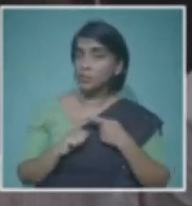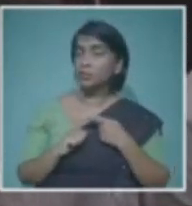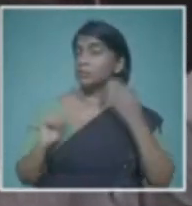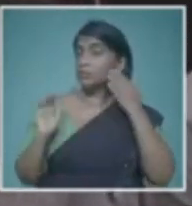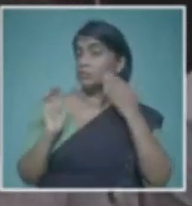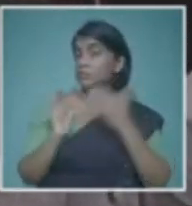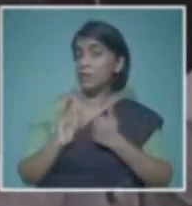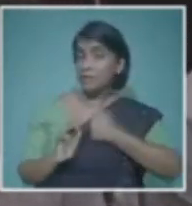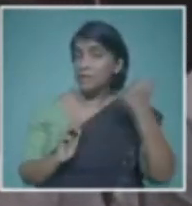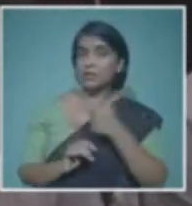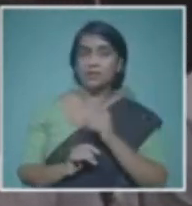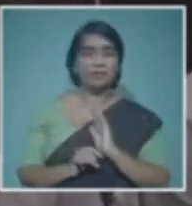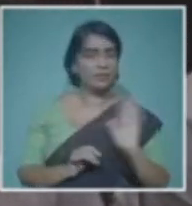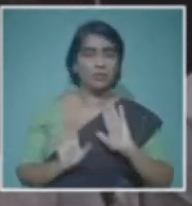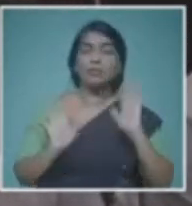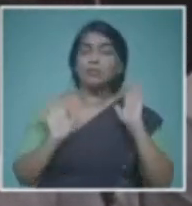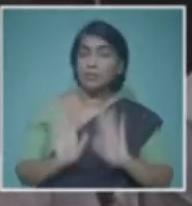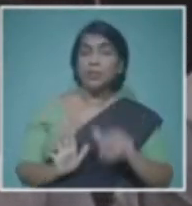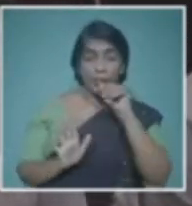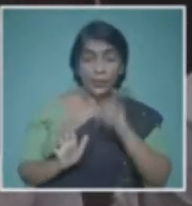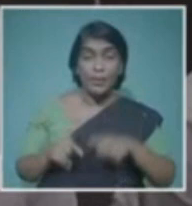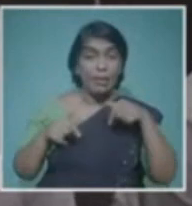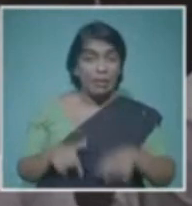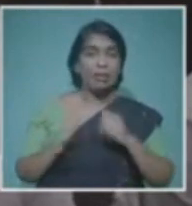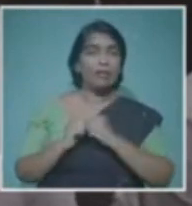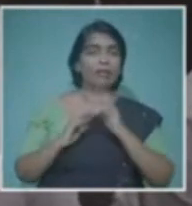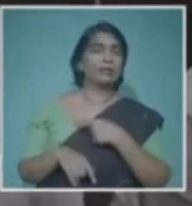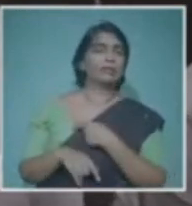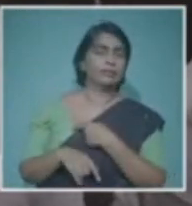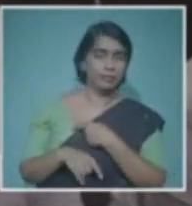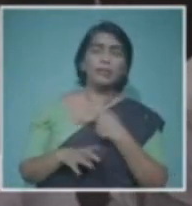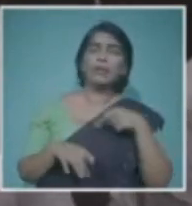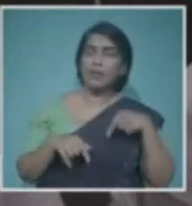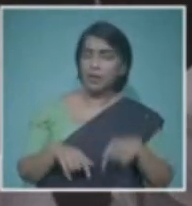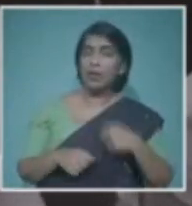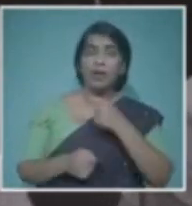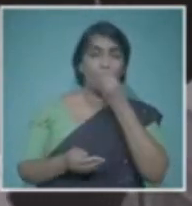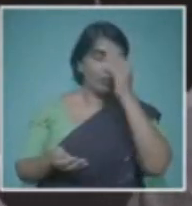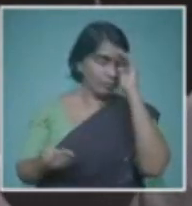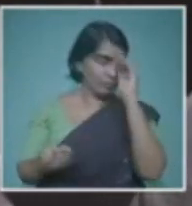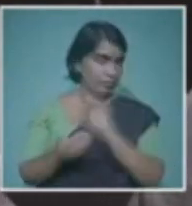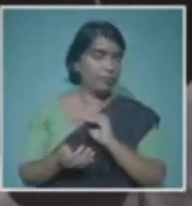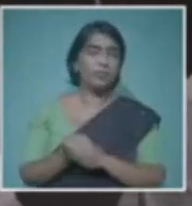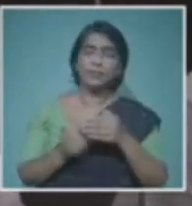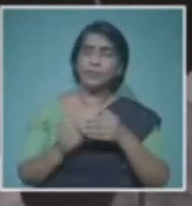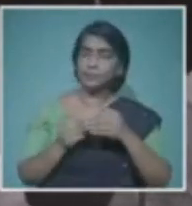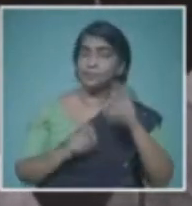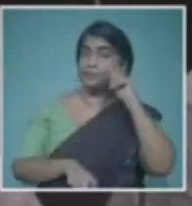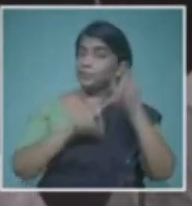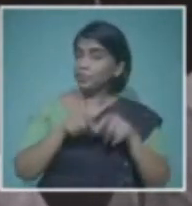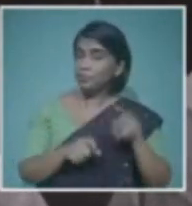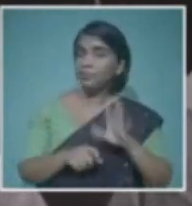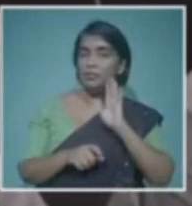ගැන ප්‍රමුඛතාවය නෙවෙයි. නමුත් ඒක තමයි මේ වෙලාවේ සිද්ධ වෙමින් ඉන්නේ. ආහාර සුරක්ෂිතතාවය කියන එක මේ